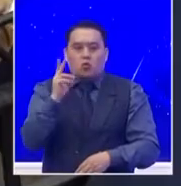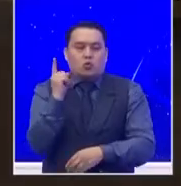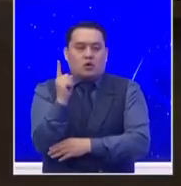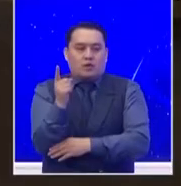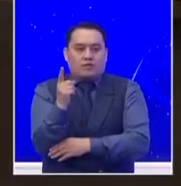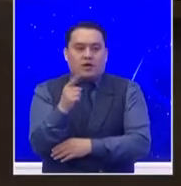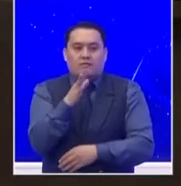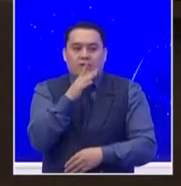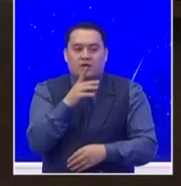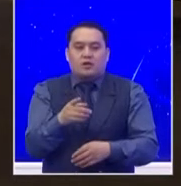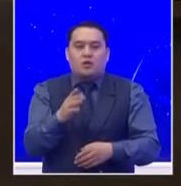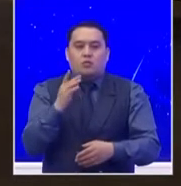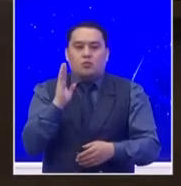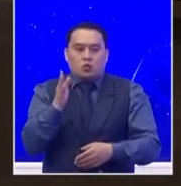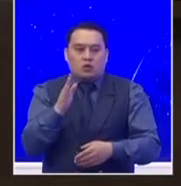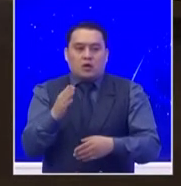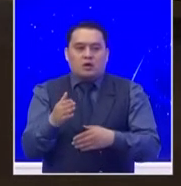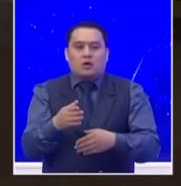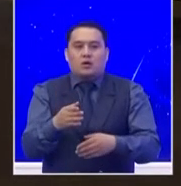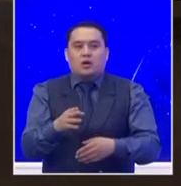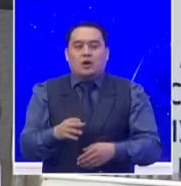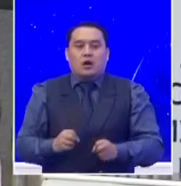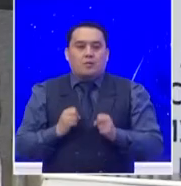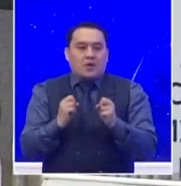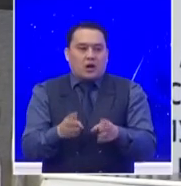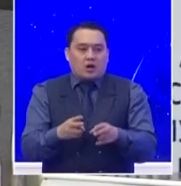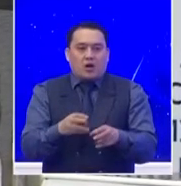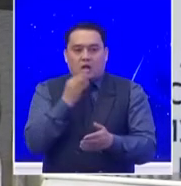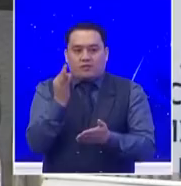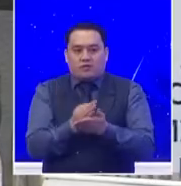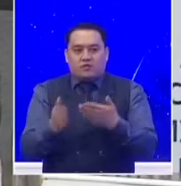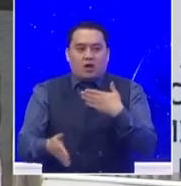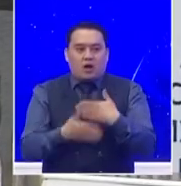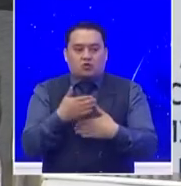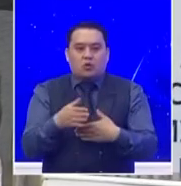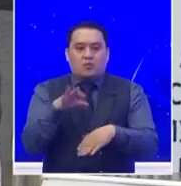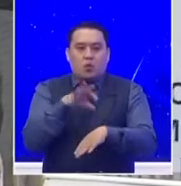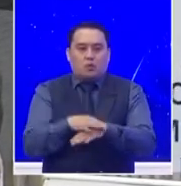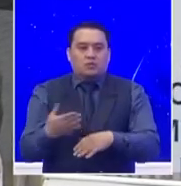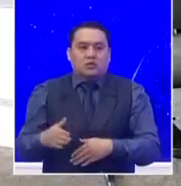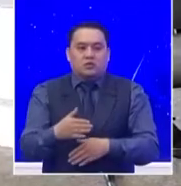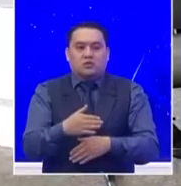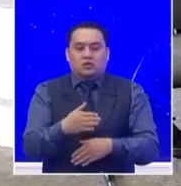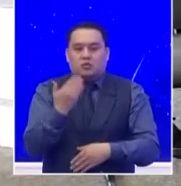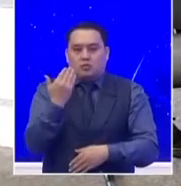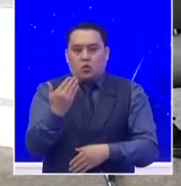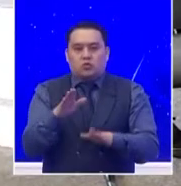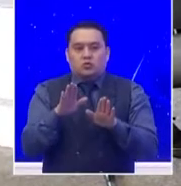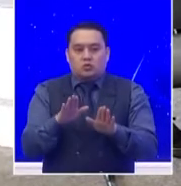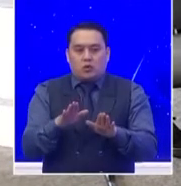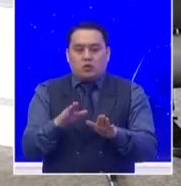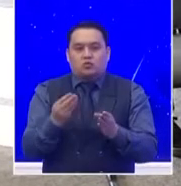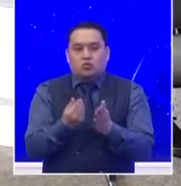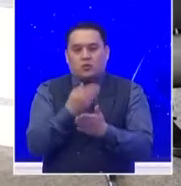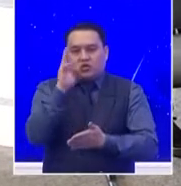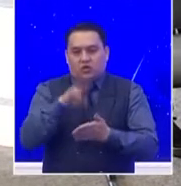рыбу в период нереста, будет признан браконьером и ответит по закону, а пойманная рыба может оказаться золотой, но лишь по сумме